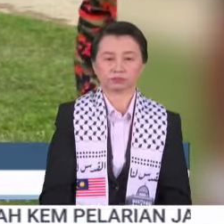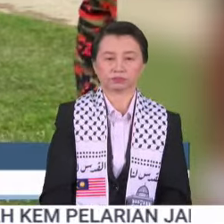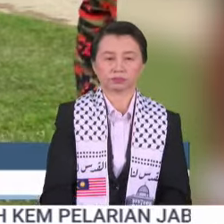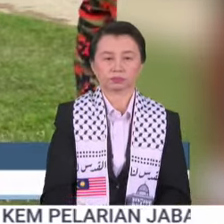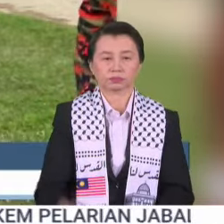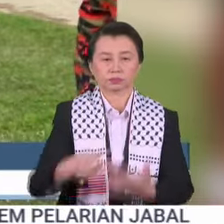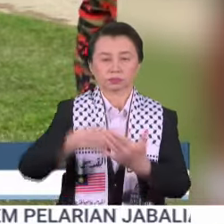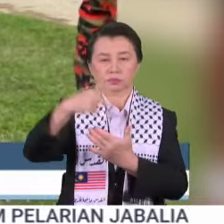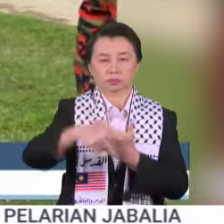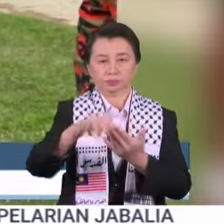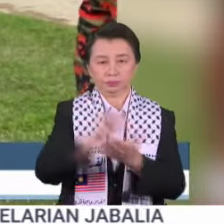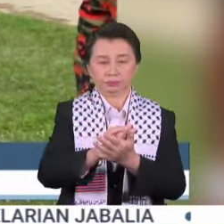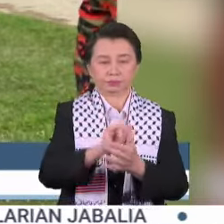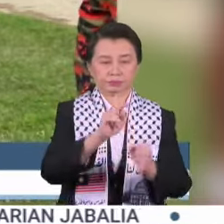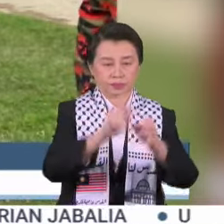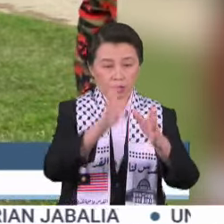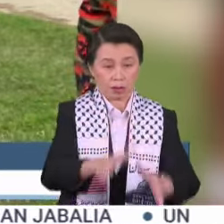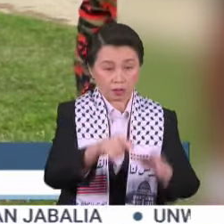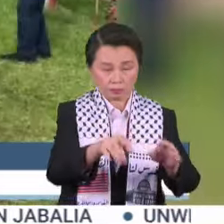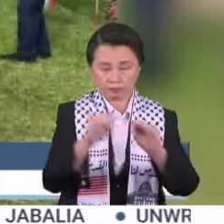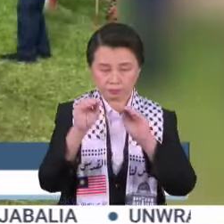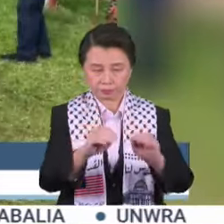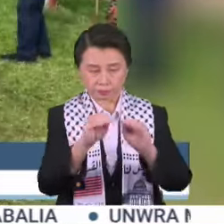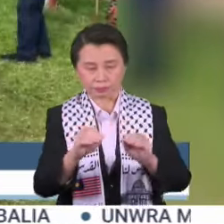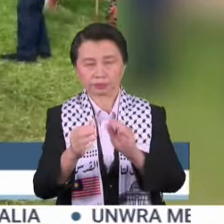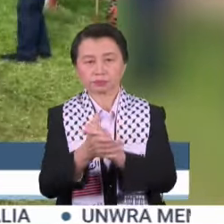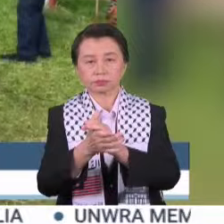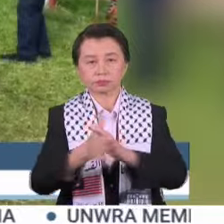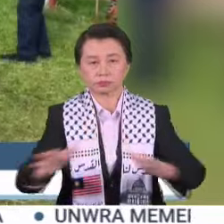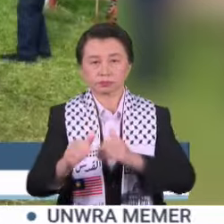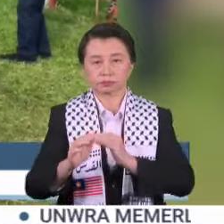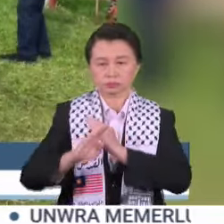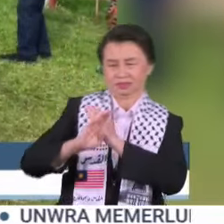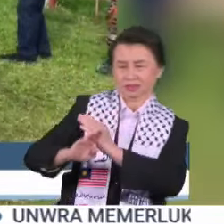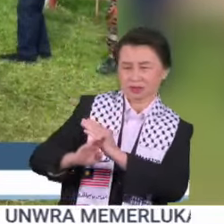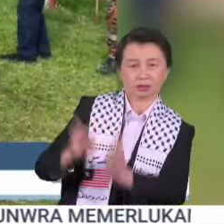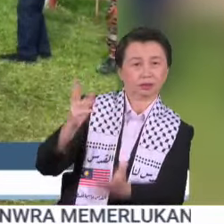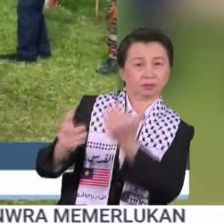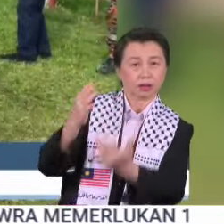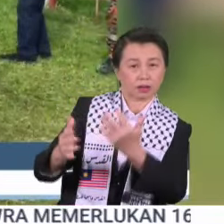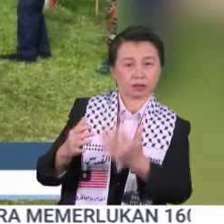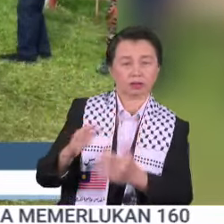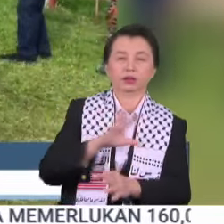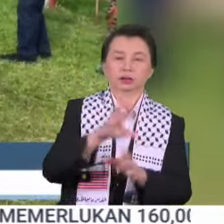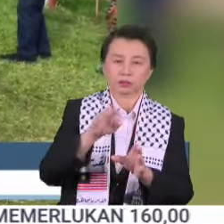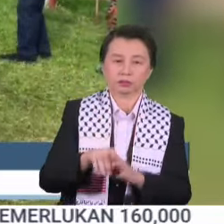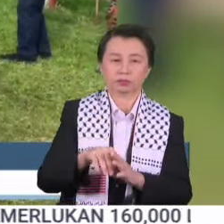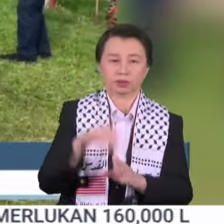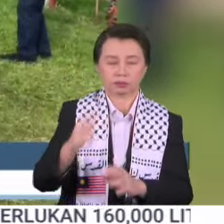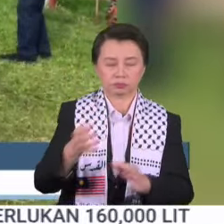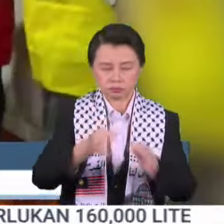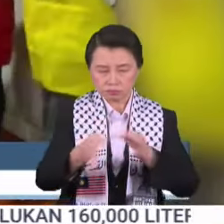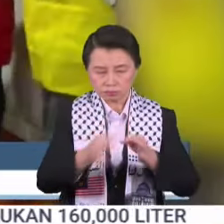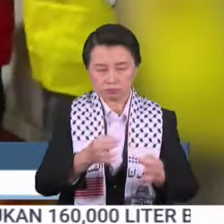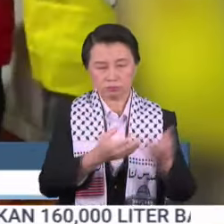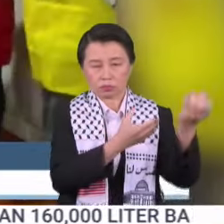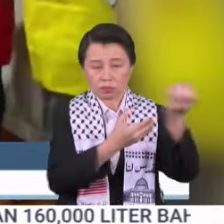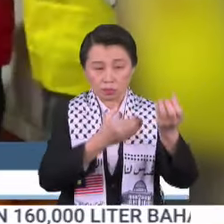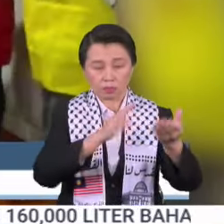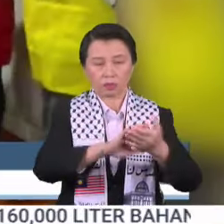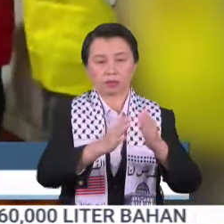Melalui program berkenaan, para peserta didedahkan dengan keselamatan dan pencegahan kebakaran. Ini termasuklah talimat bomba